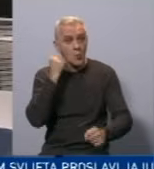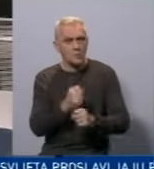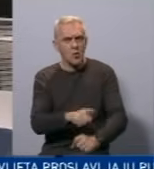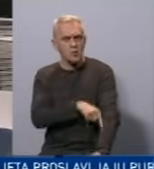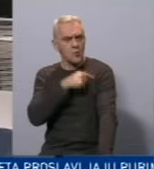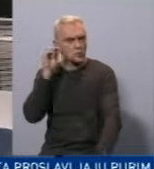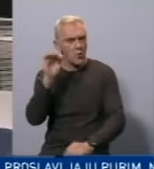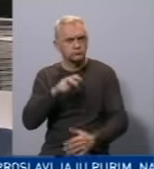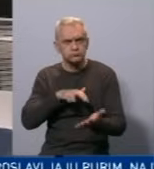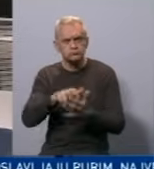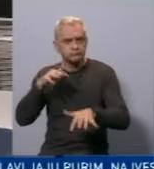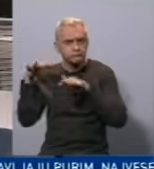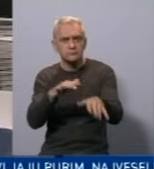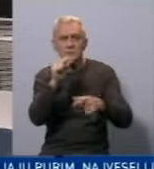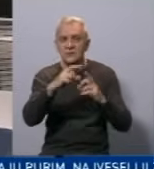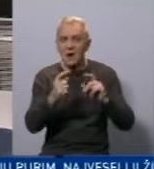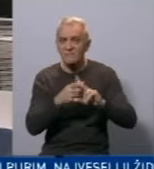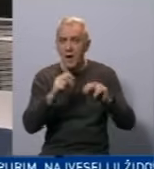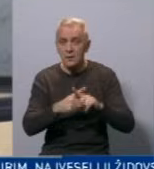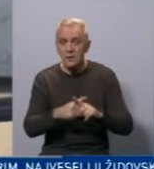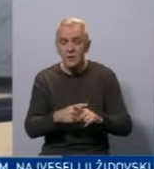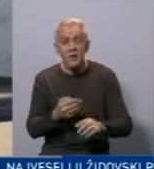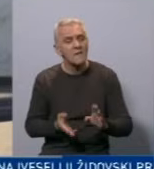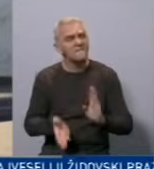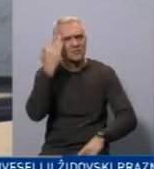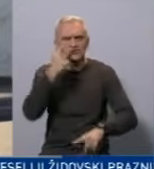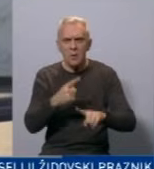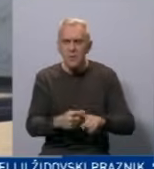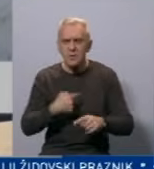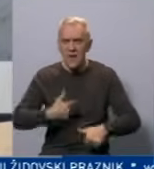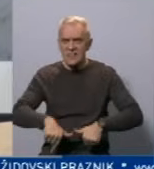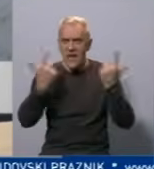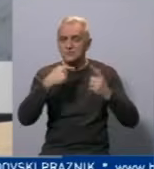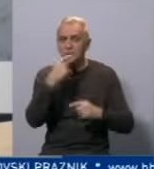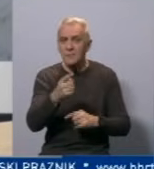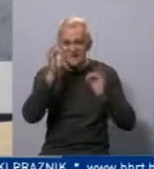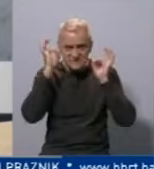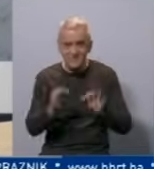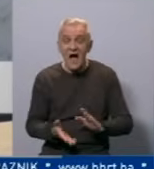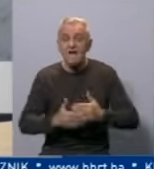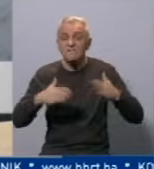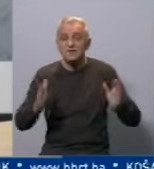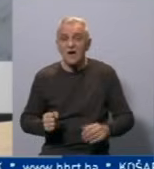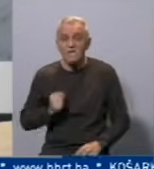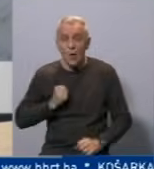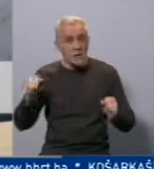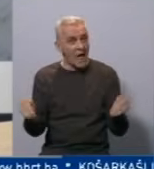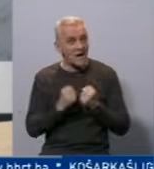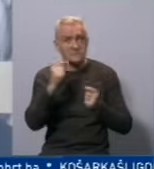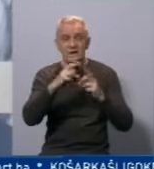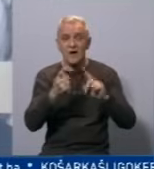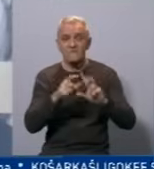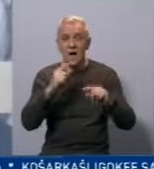dugo najavljivanu kopnenu ofanzivu na Rafah. U više navrata smo jasno rekli da bi svaka veća vojna operacija u